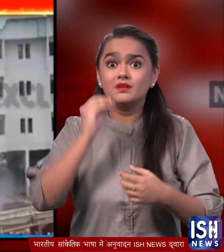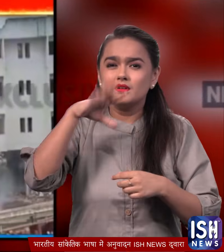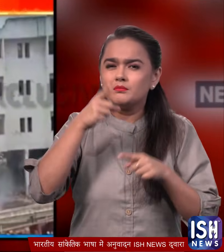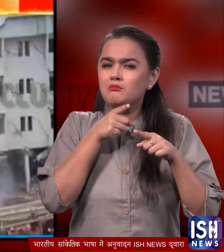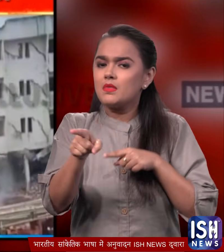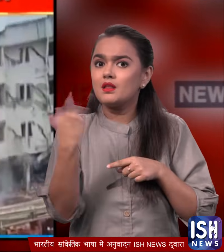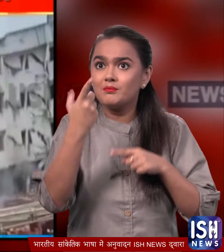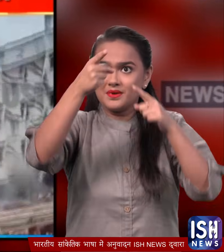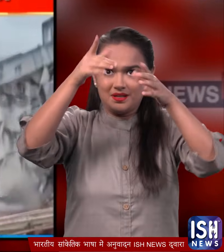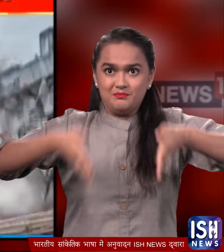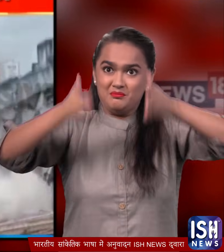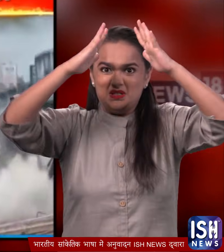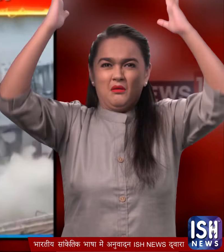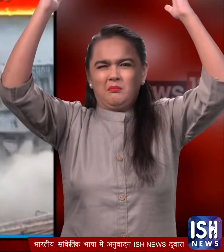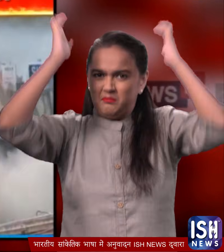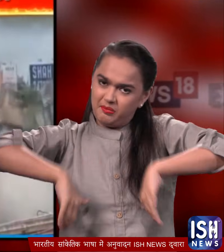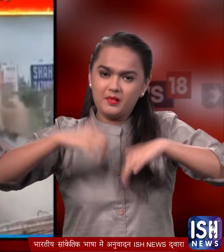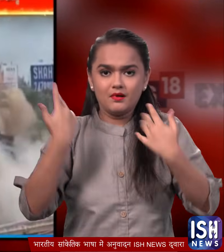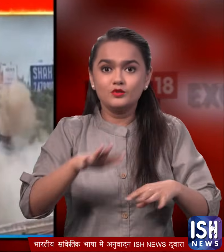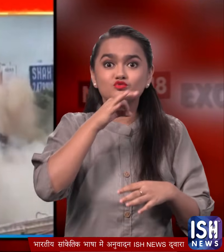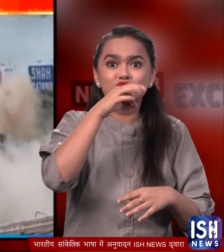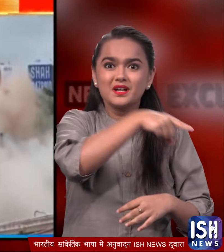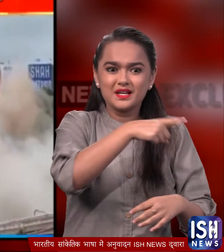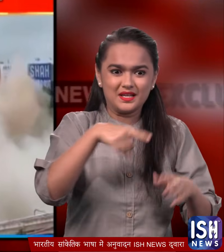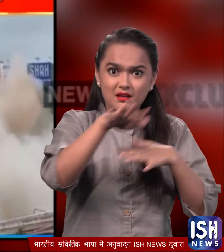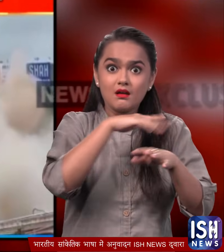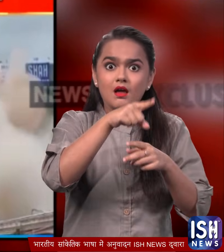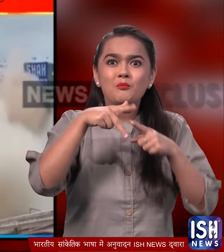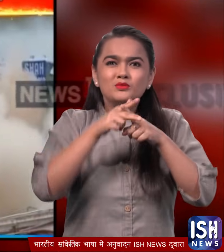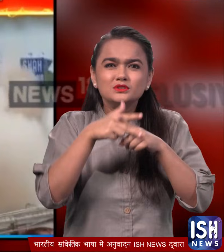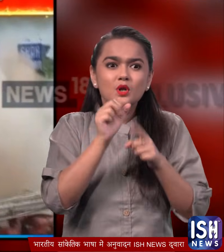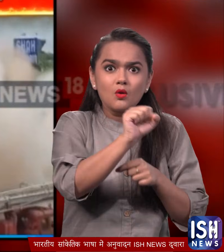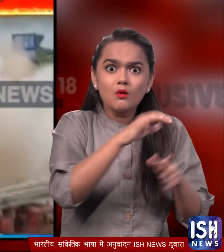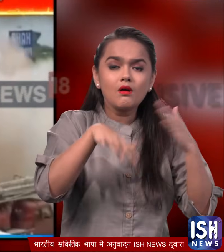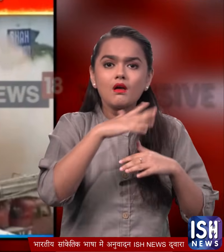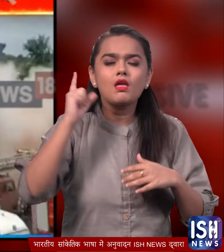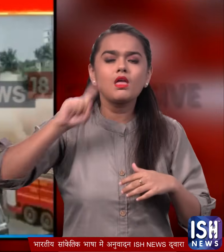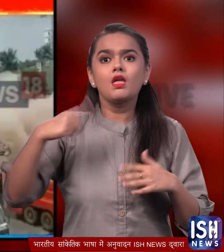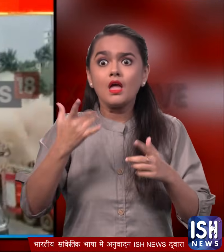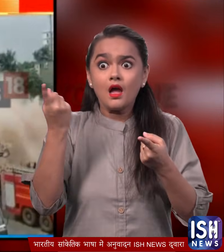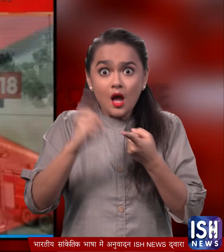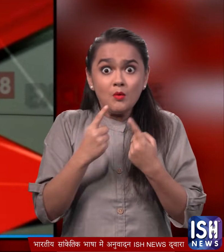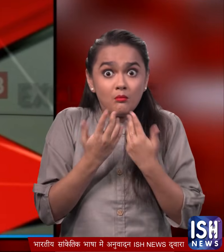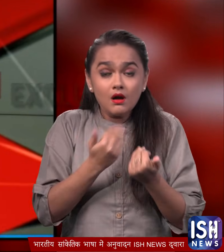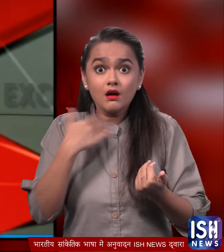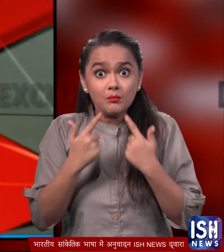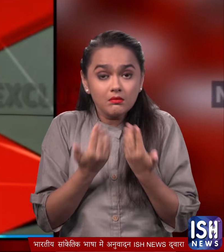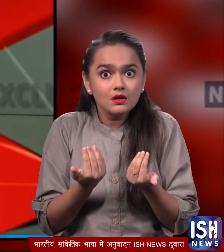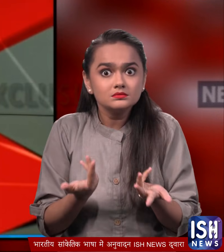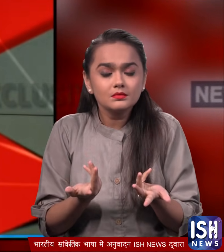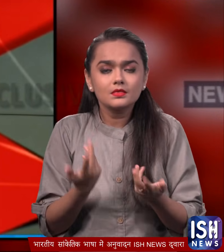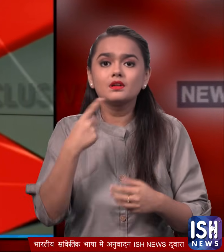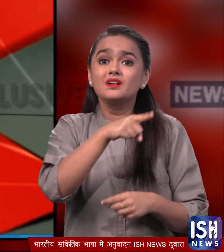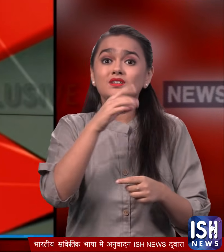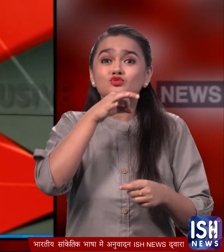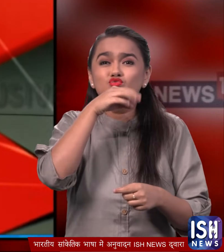आरोप है कि इमारत को गिराने में सूरत महानगर पालिका और ठेकेदार ने लापरवाही बरती, जिससे बड़ा हादसा भी हो सकता था। सौभाग्य की बात यह कि